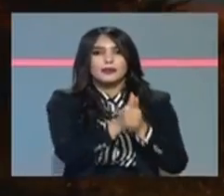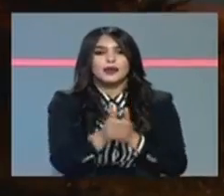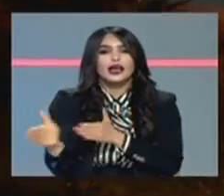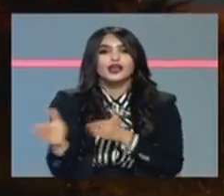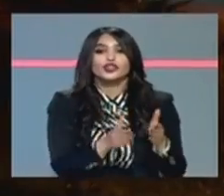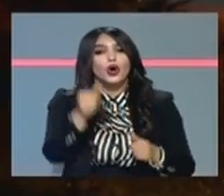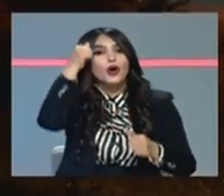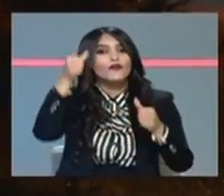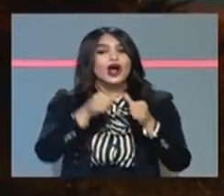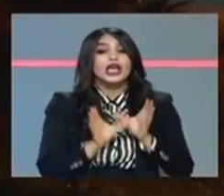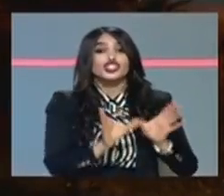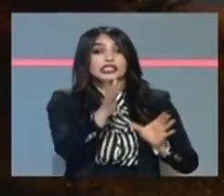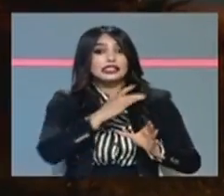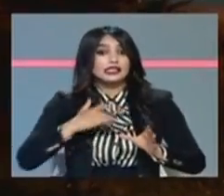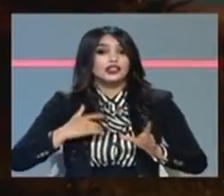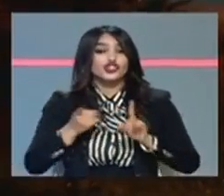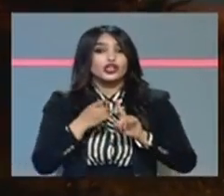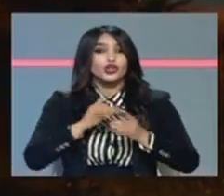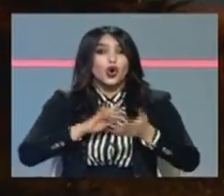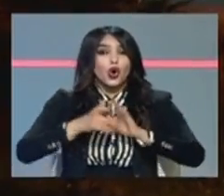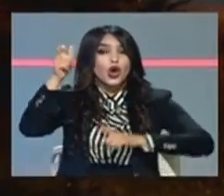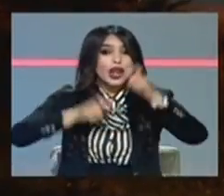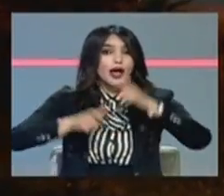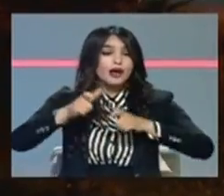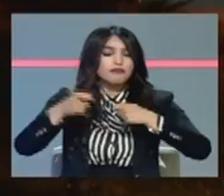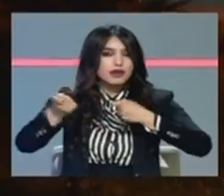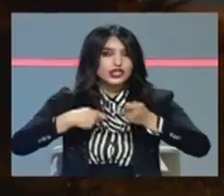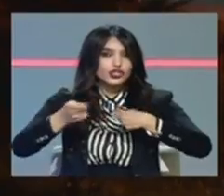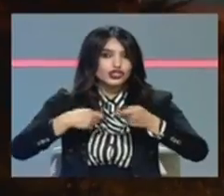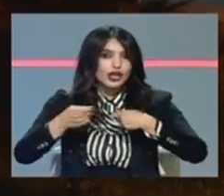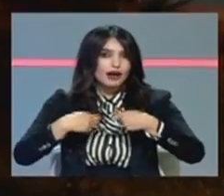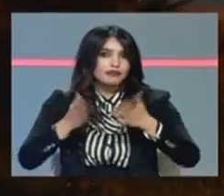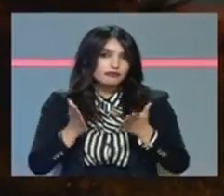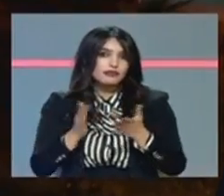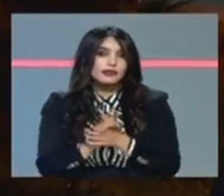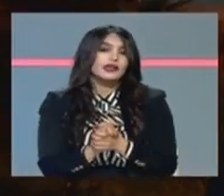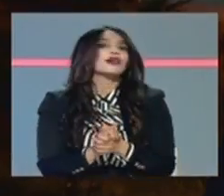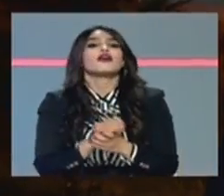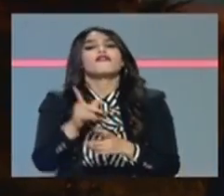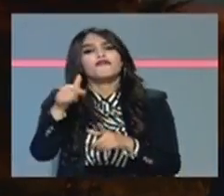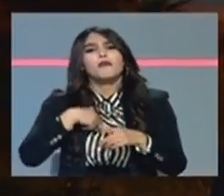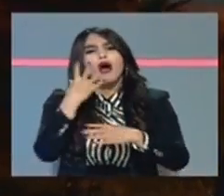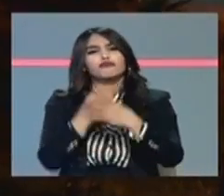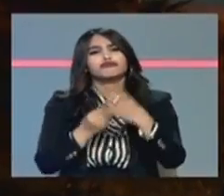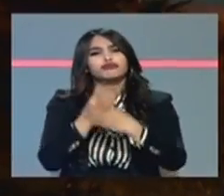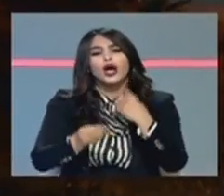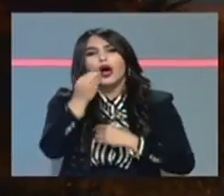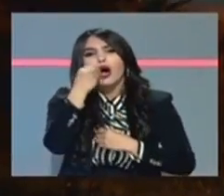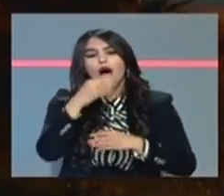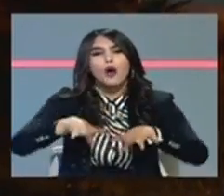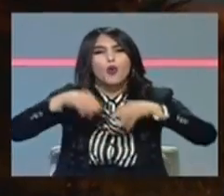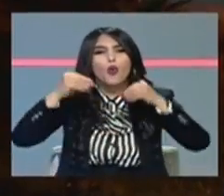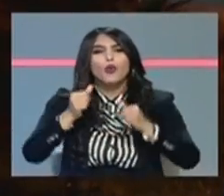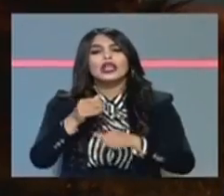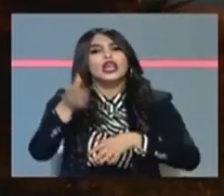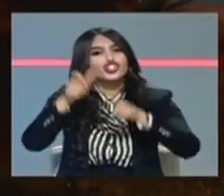الحجر الصحي الشامل انه فرق التجاره، خاصه انه بعد الفتره هذه كان فما غياب لعدد المواد الاساسيه اهمها سميد